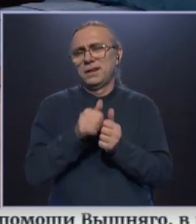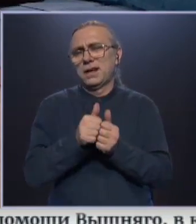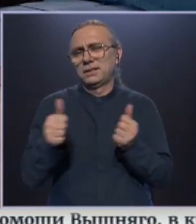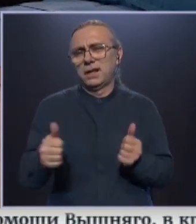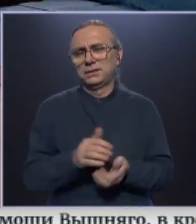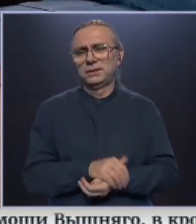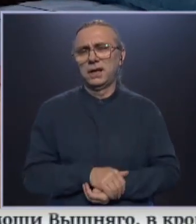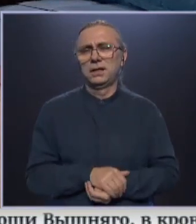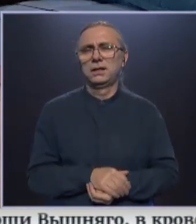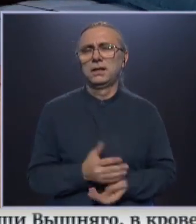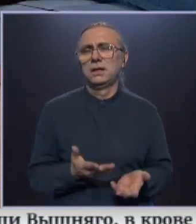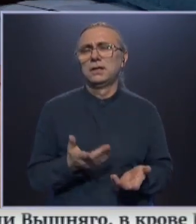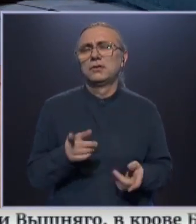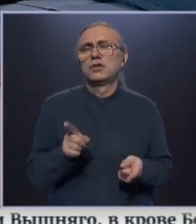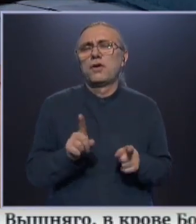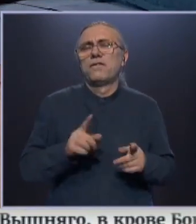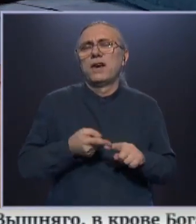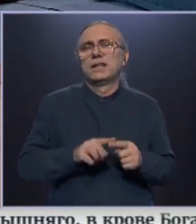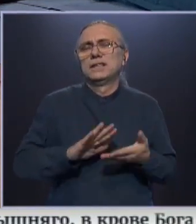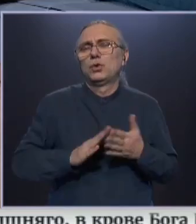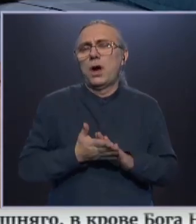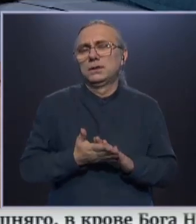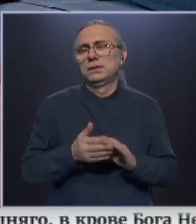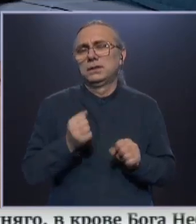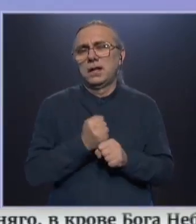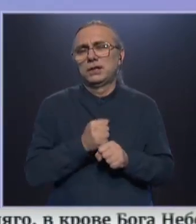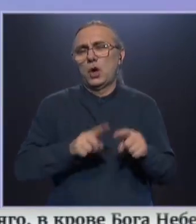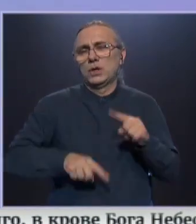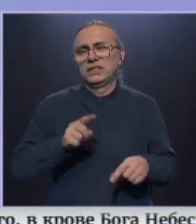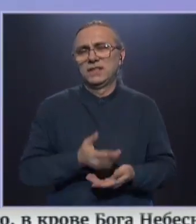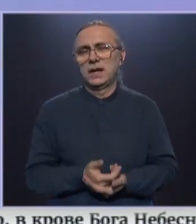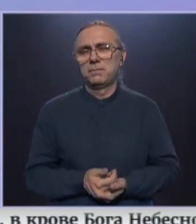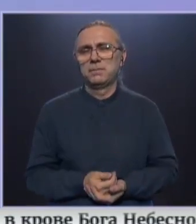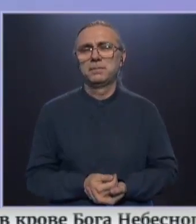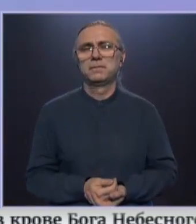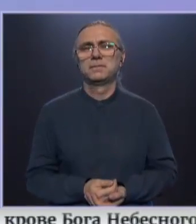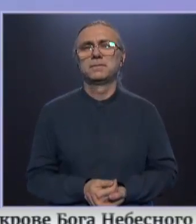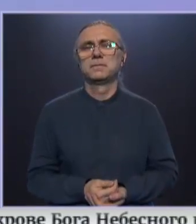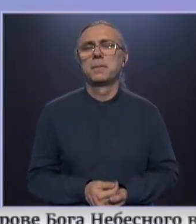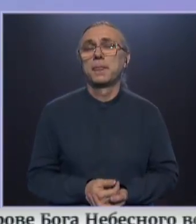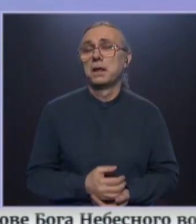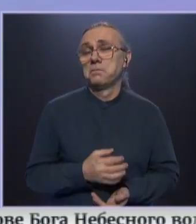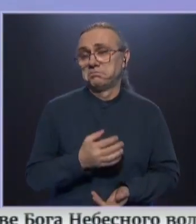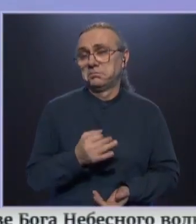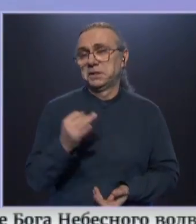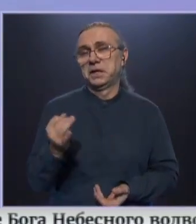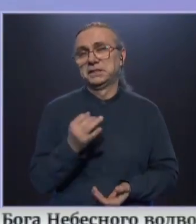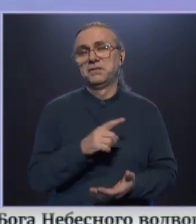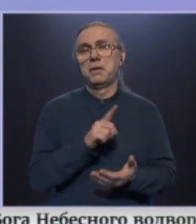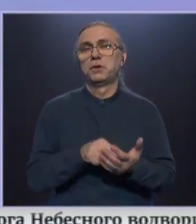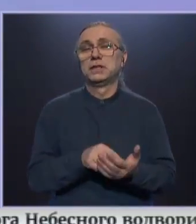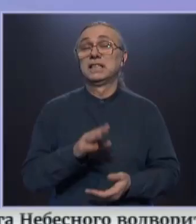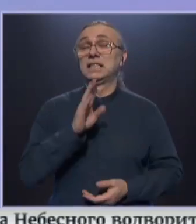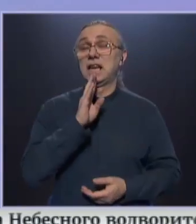родственникам или стоит вообще вмешиваться? Какой интересный вопрос. Взял на воспитание практически. Да, какой интересный вопрос.